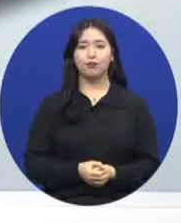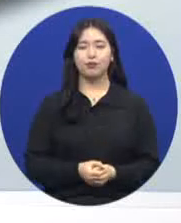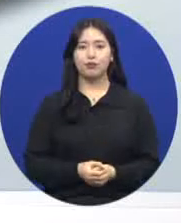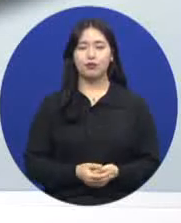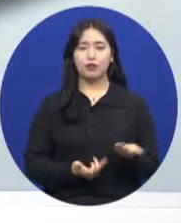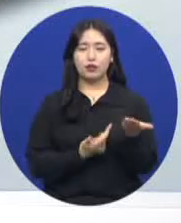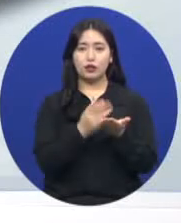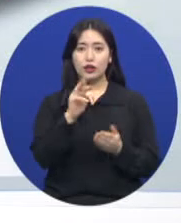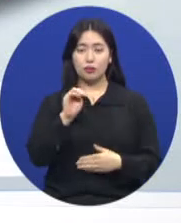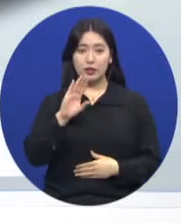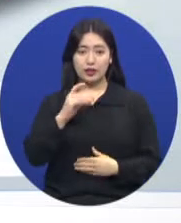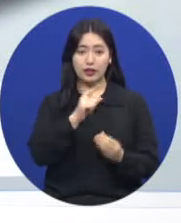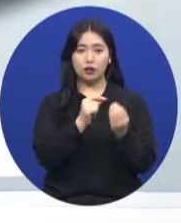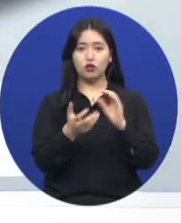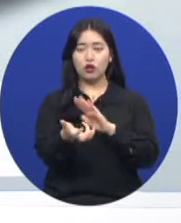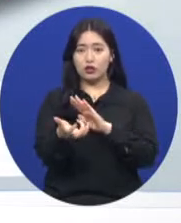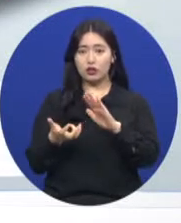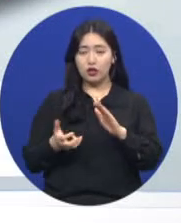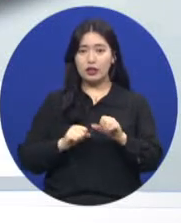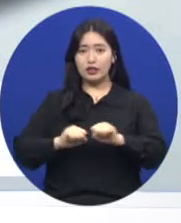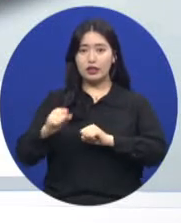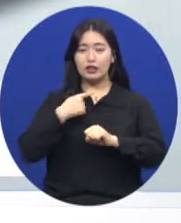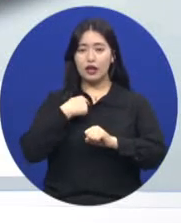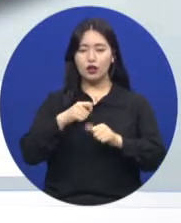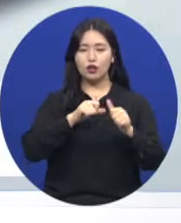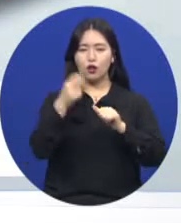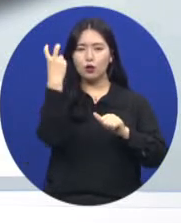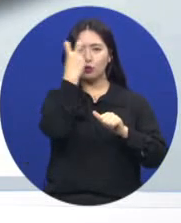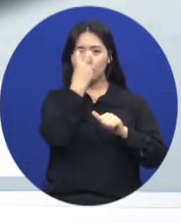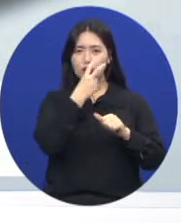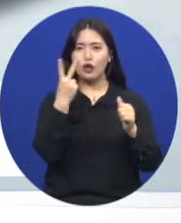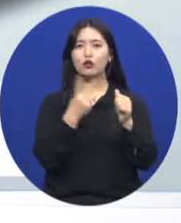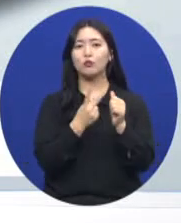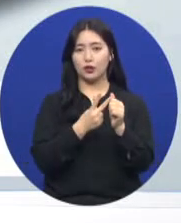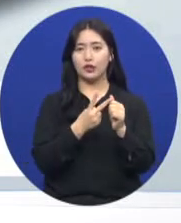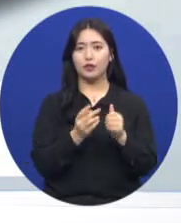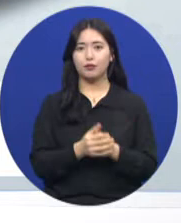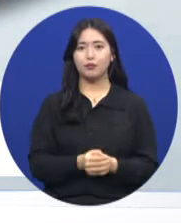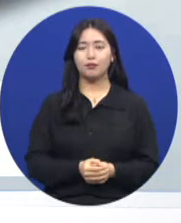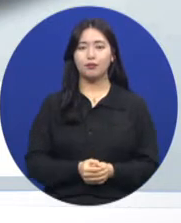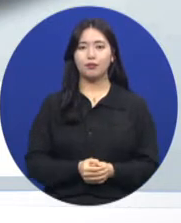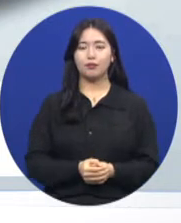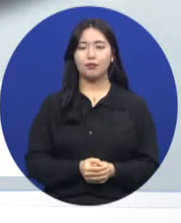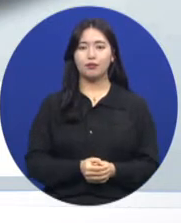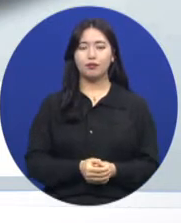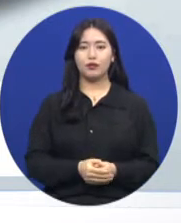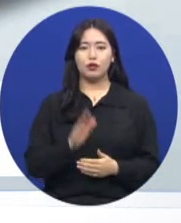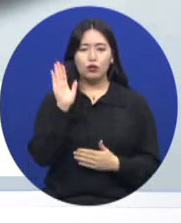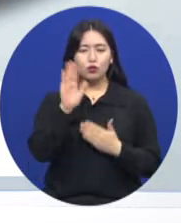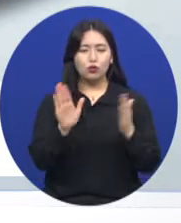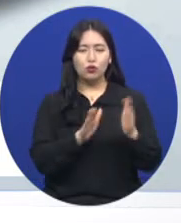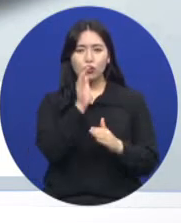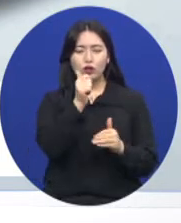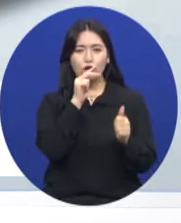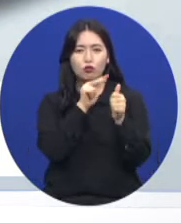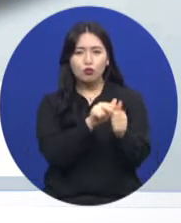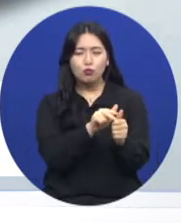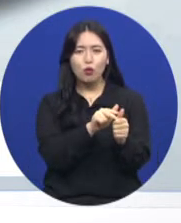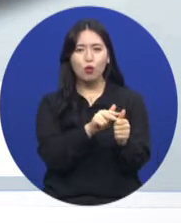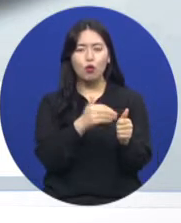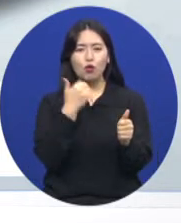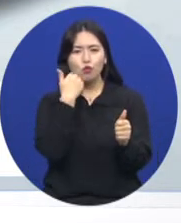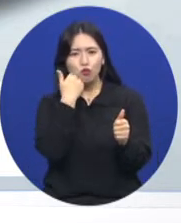재미 c 가 추석을 앞두고 실시한 제주 도민 여론조사 두 번째 순서 입니다 차기 제주도지사 후보 선호도